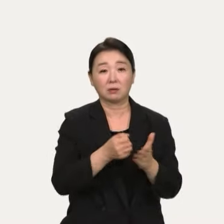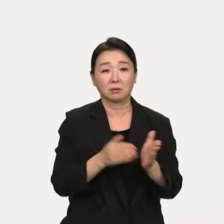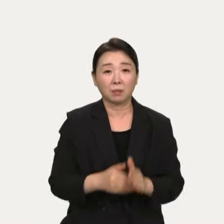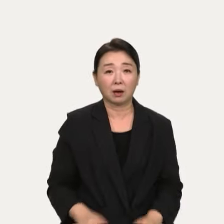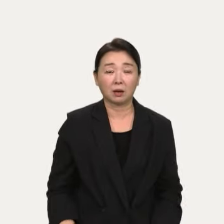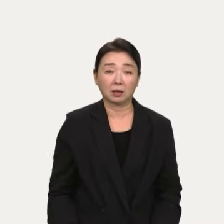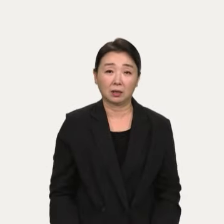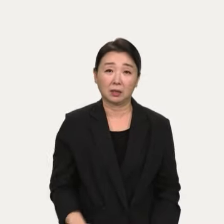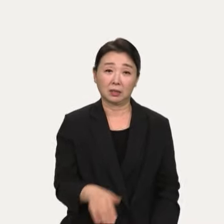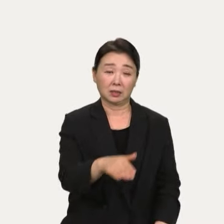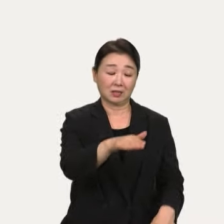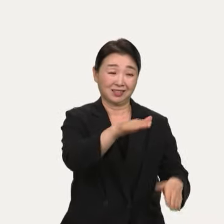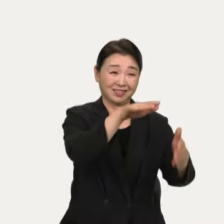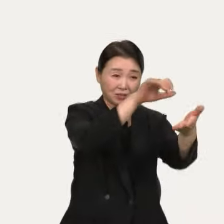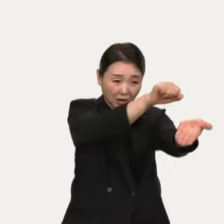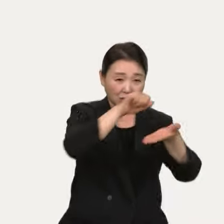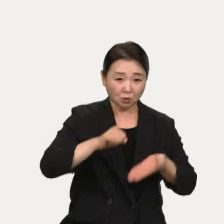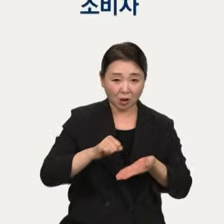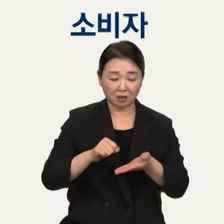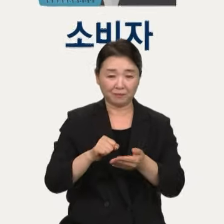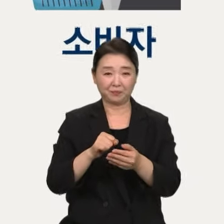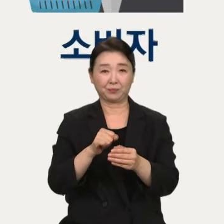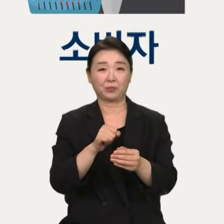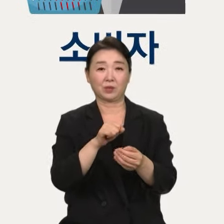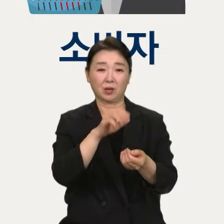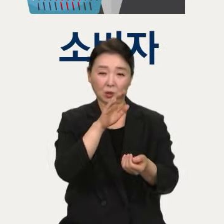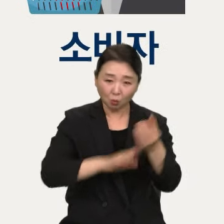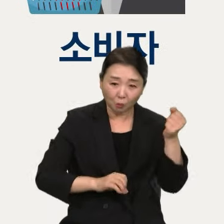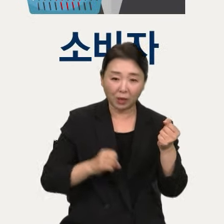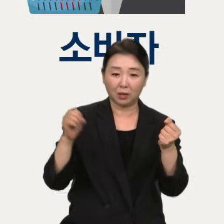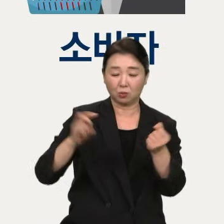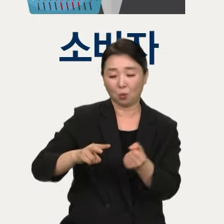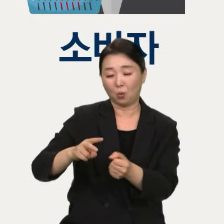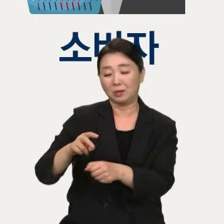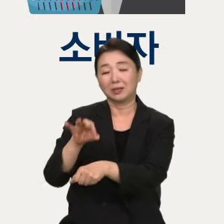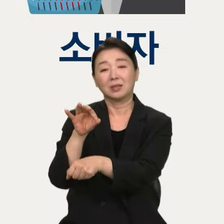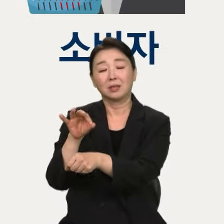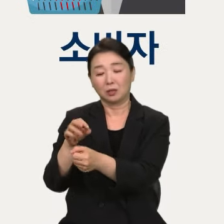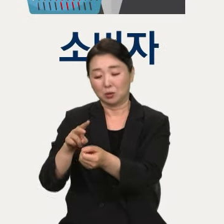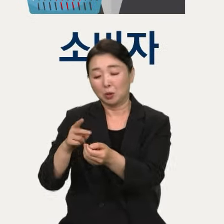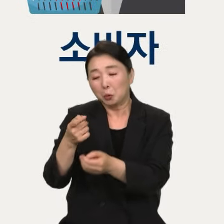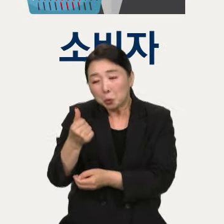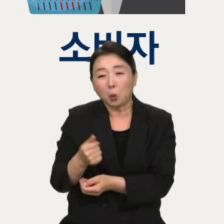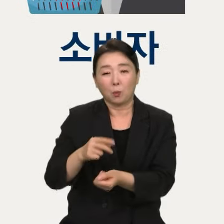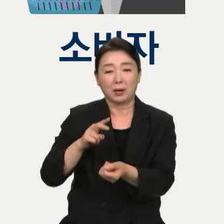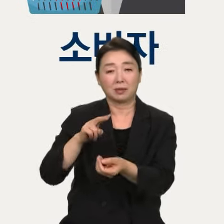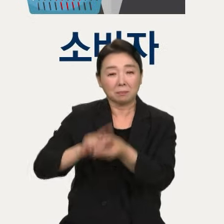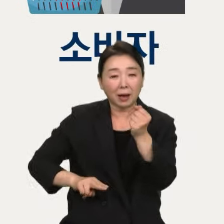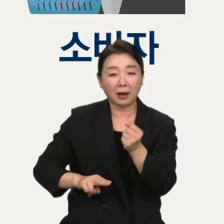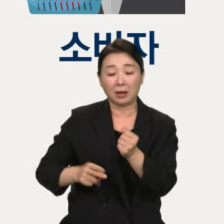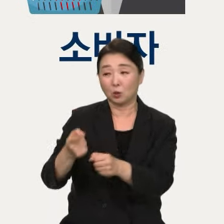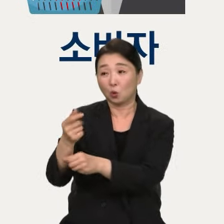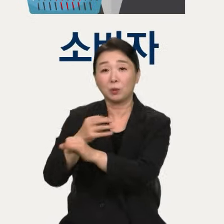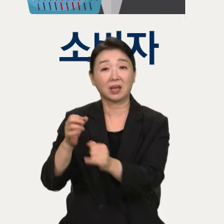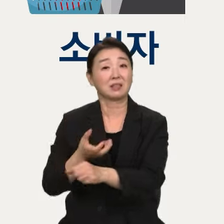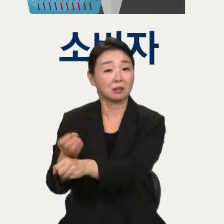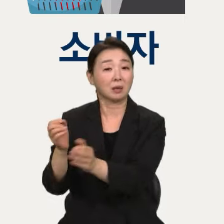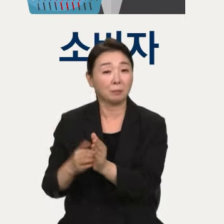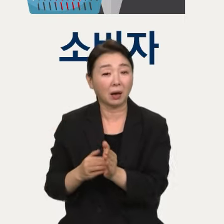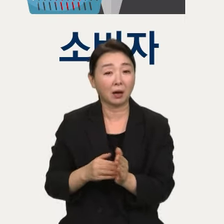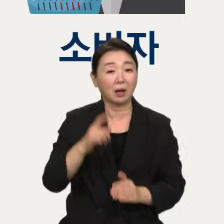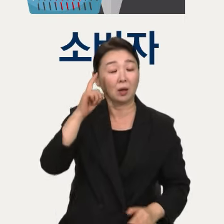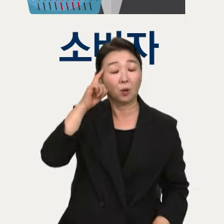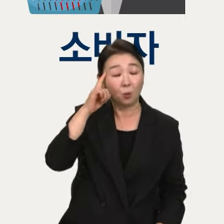산지에서 출하된 농산물은 도매법인과 중도매인, 소매업자를 거쳐 소비자에게 전달됩니다. 그중 도매법인은 이